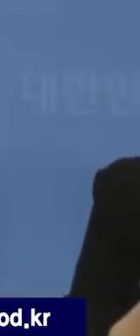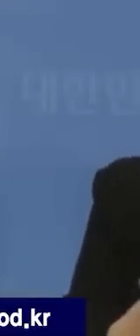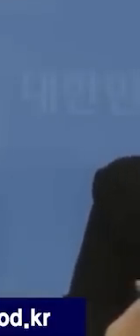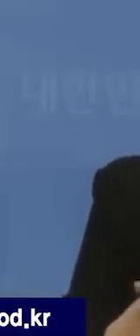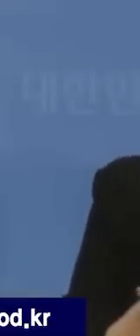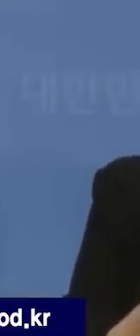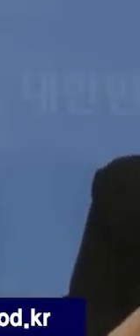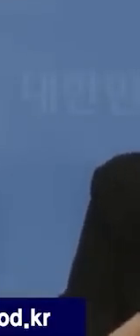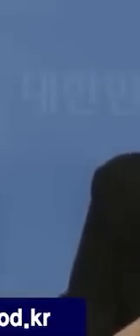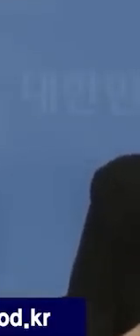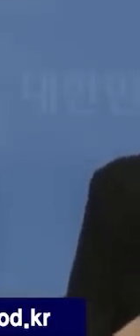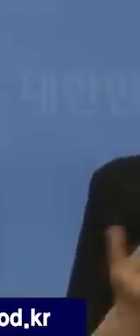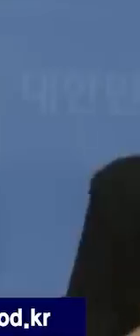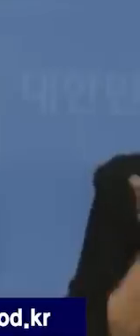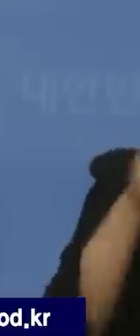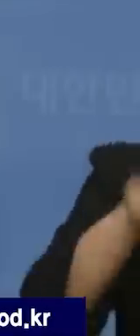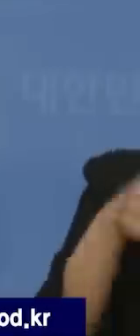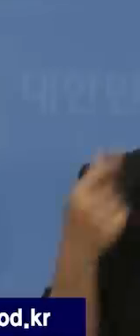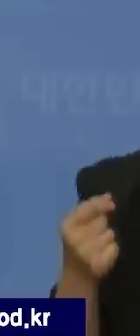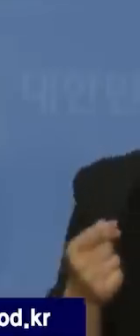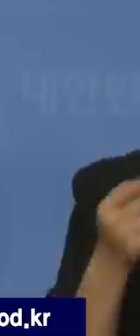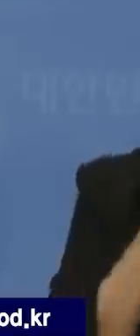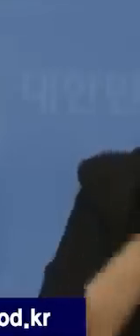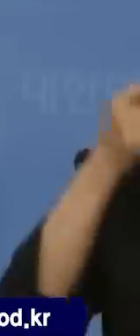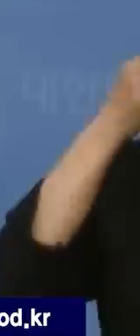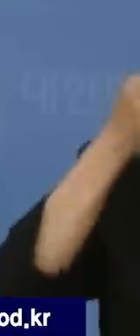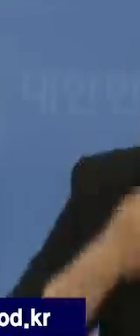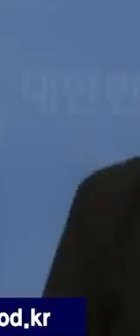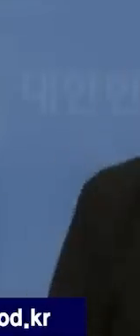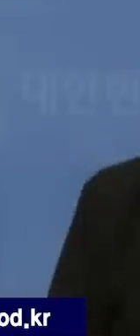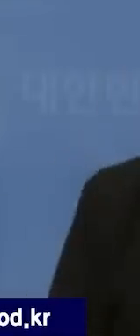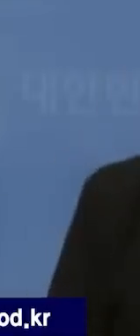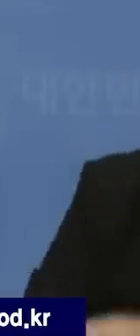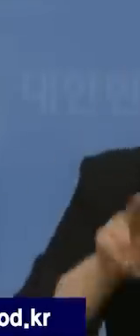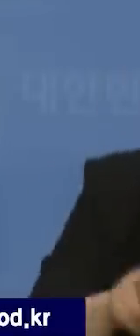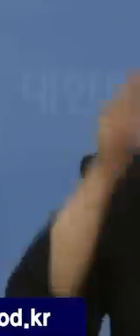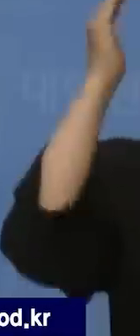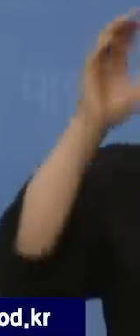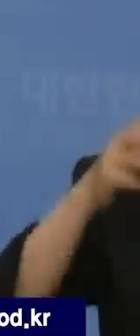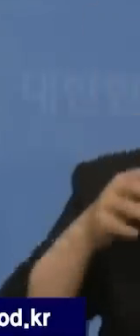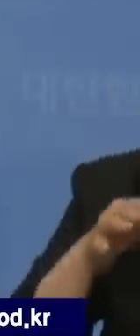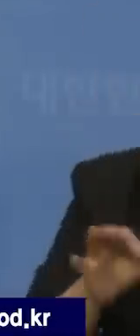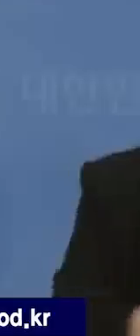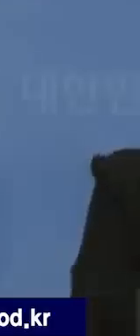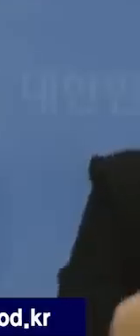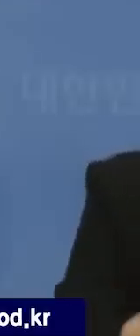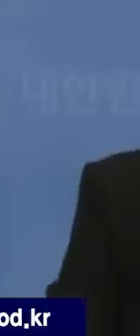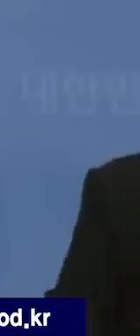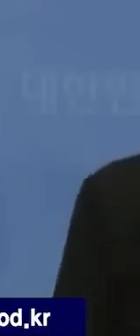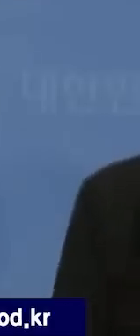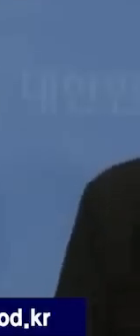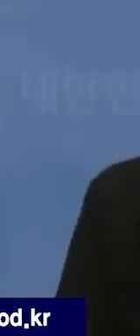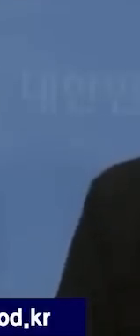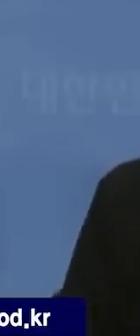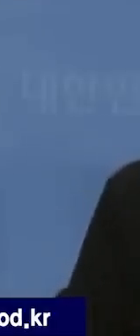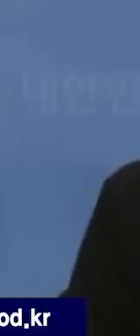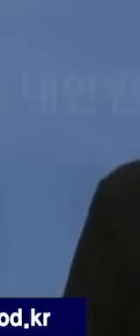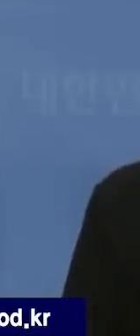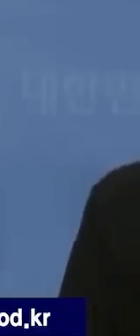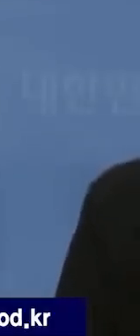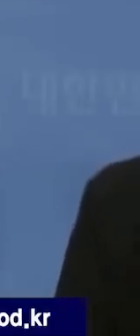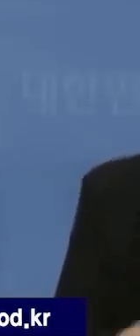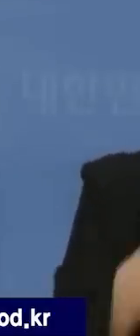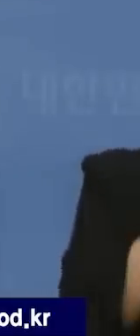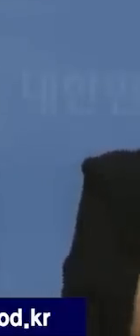됩니다. 윤석열 대통령은 대한민국 경제를 70년대, 80년대로